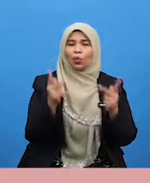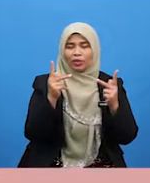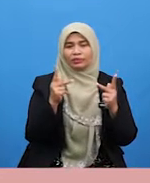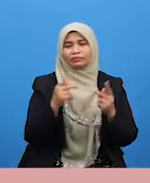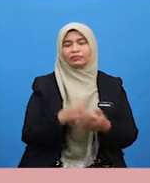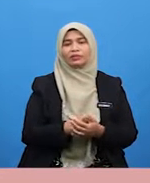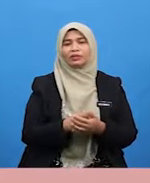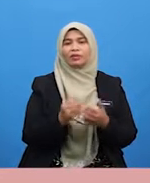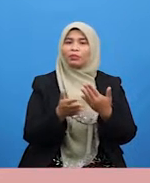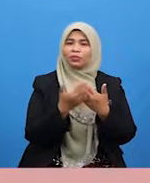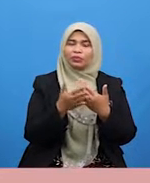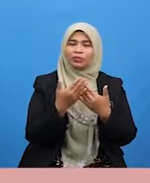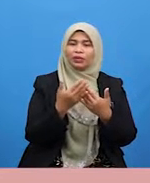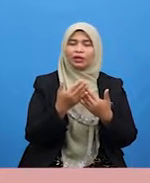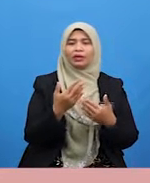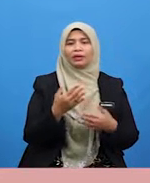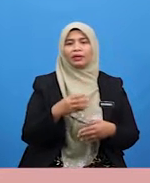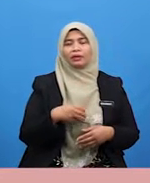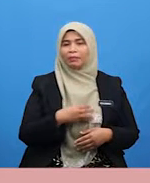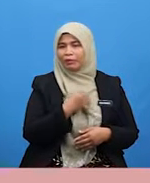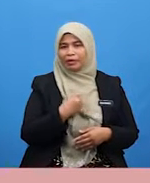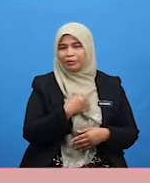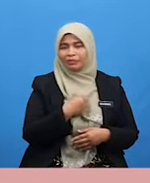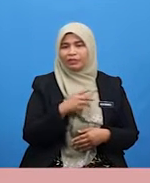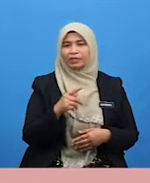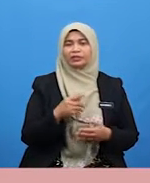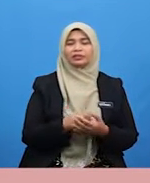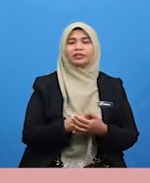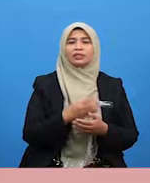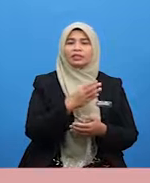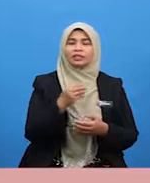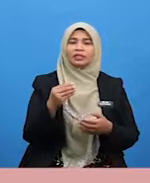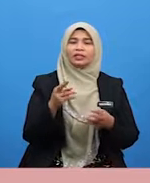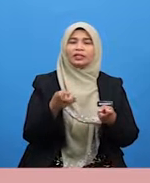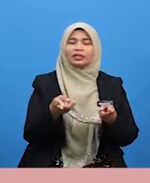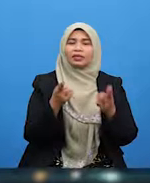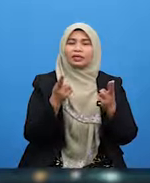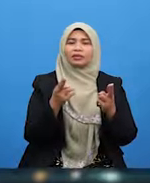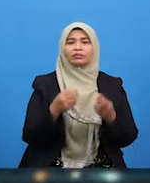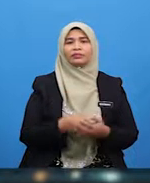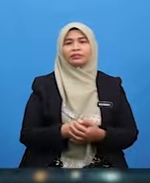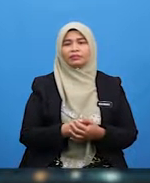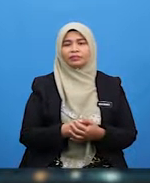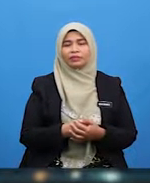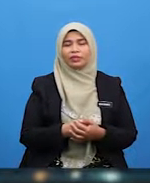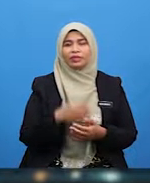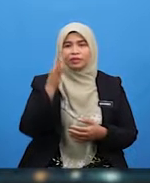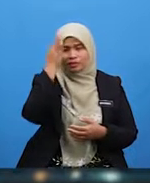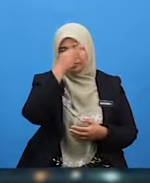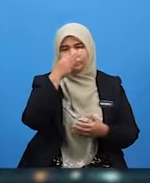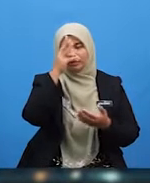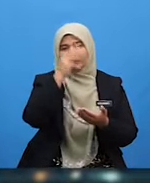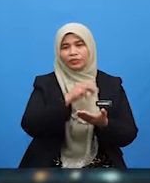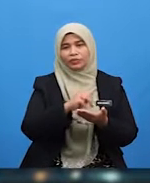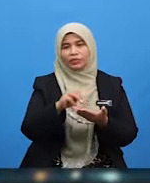mudah memaafkan dan menerima kemaafan, serta ringan pulang. Sifat mulia masyarakat